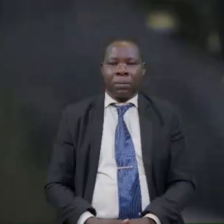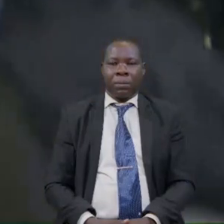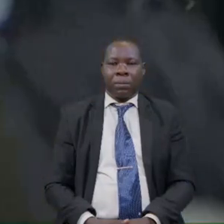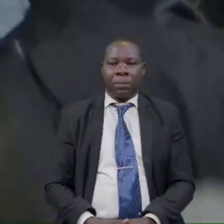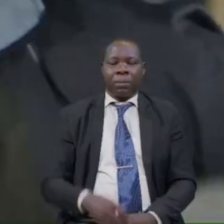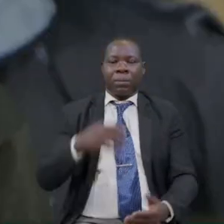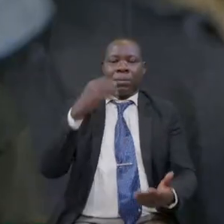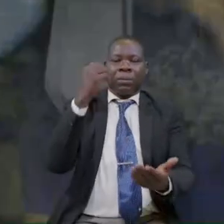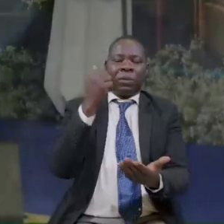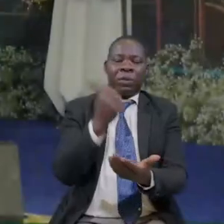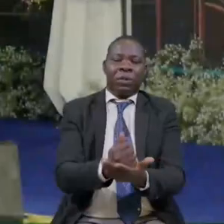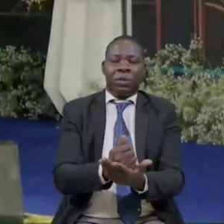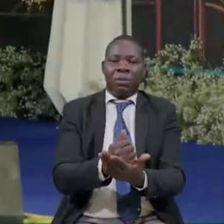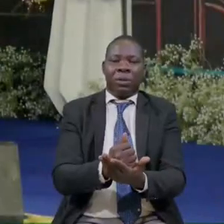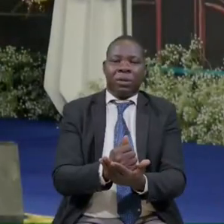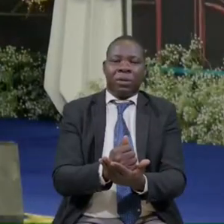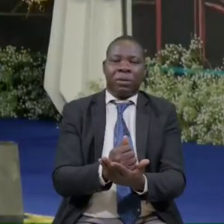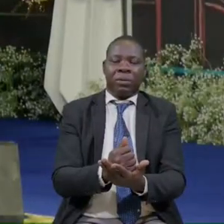Amen.